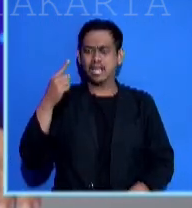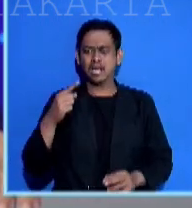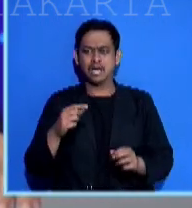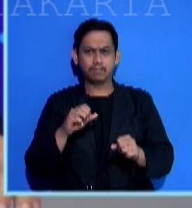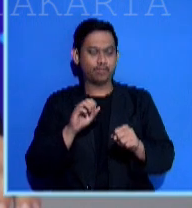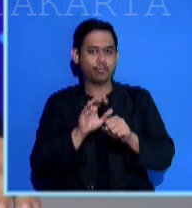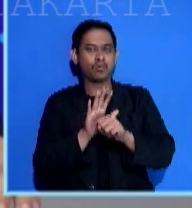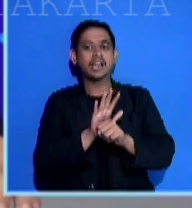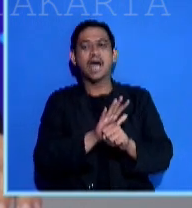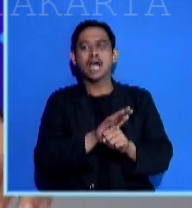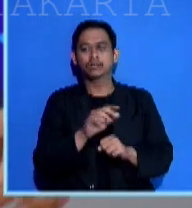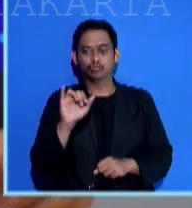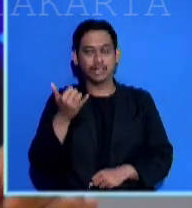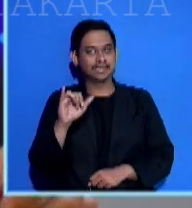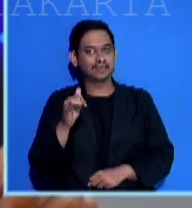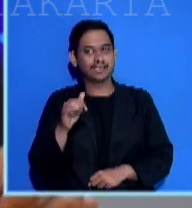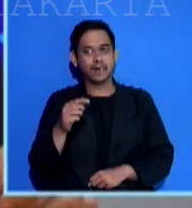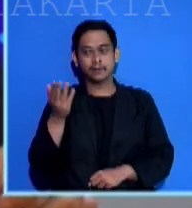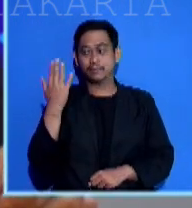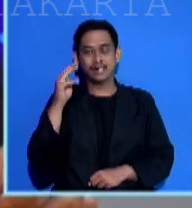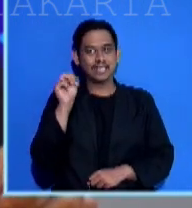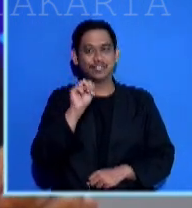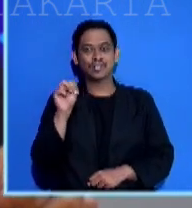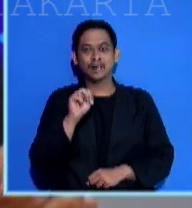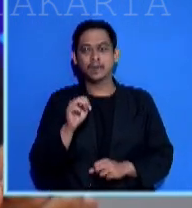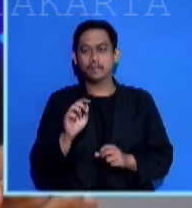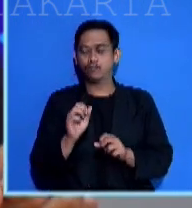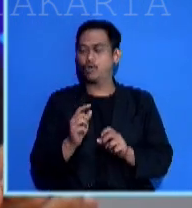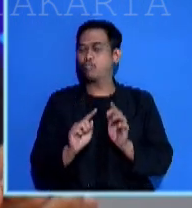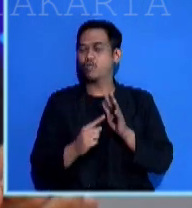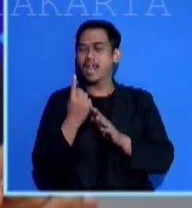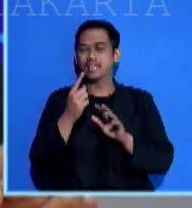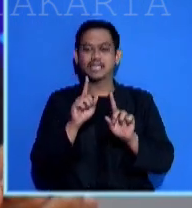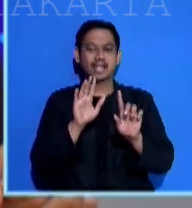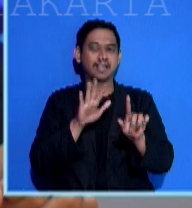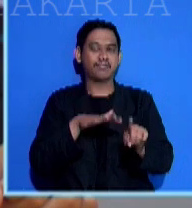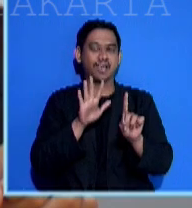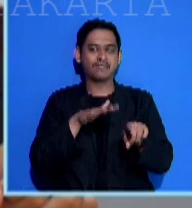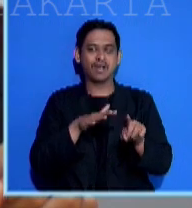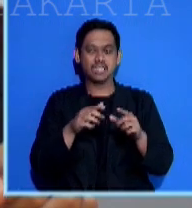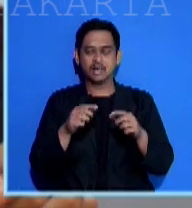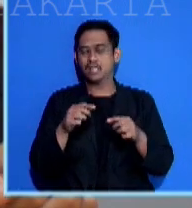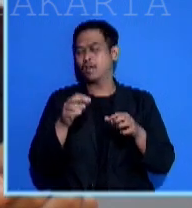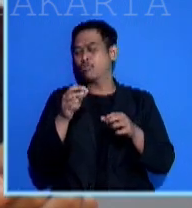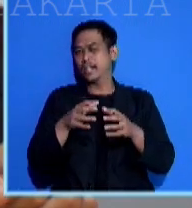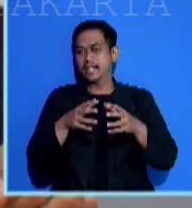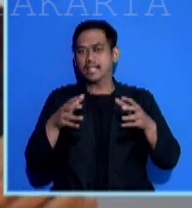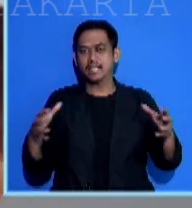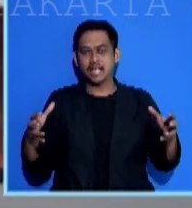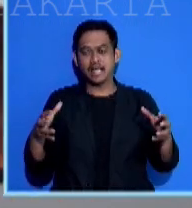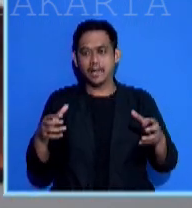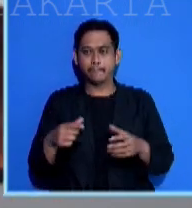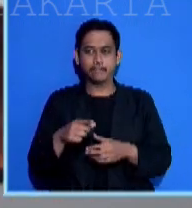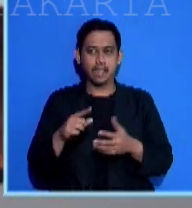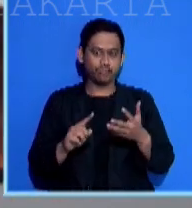di kota Yogyakarta minggu malam mulai menggelar sholat tarawih di Masjid Gede Keraton sebagai penanda akan